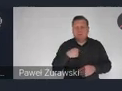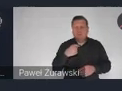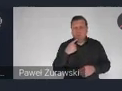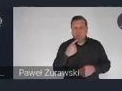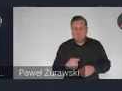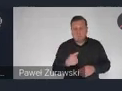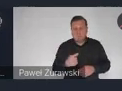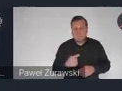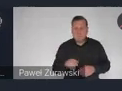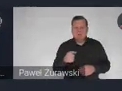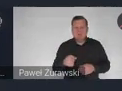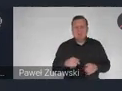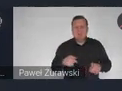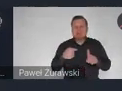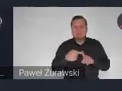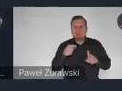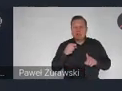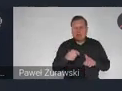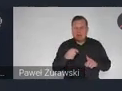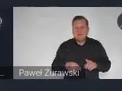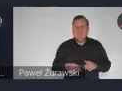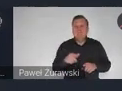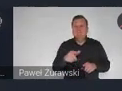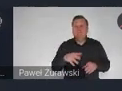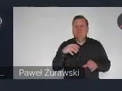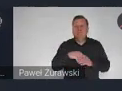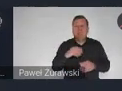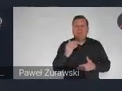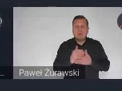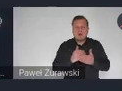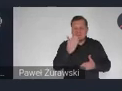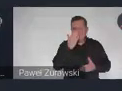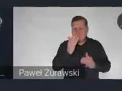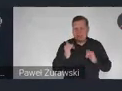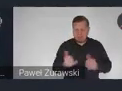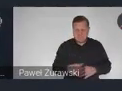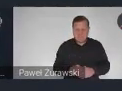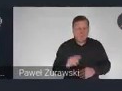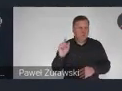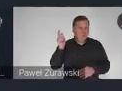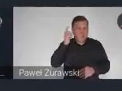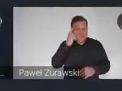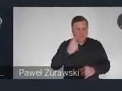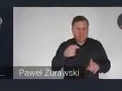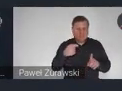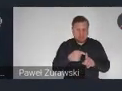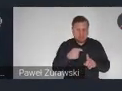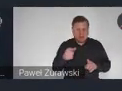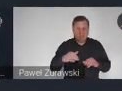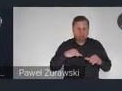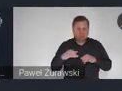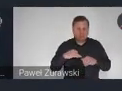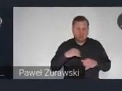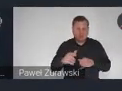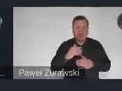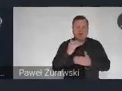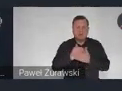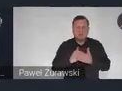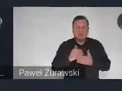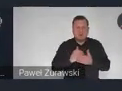jakie cele zostały ujęte w programie celem głównym rządowego programu wspierania